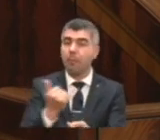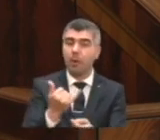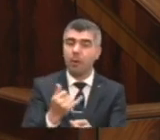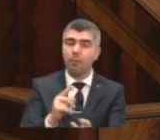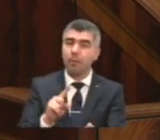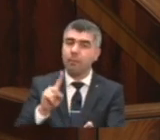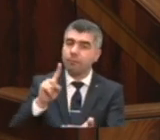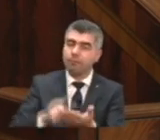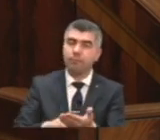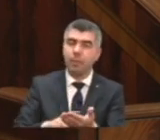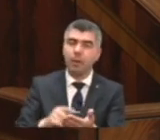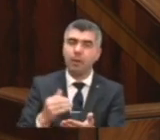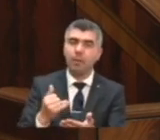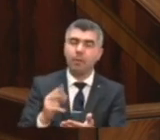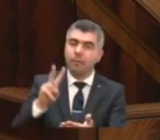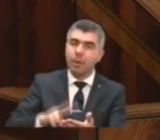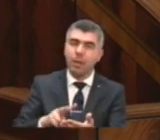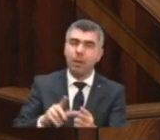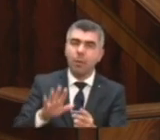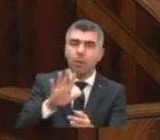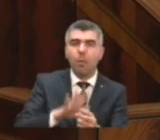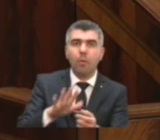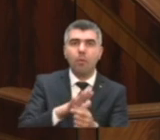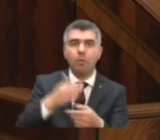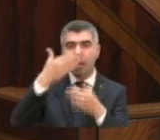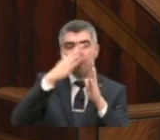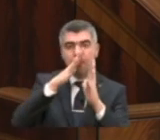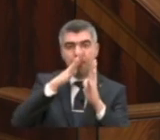الحقيقي لتحقيق السيادة الطاقية الوطنية